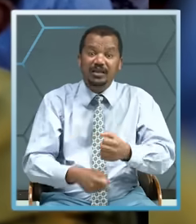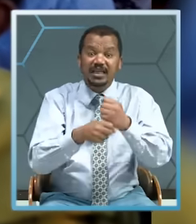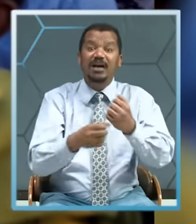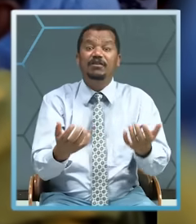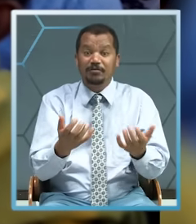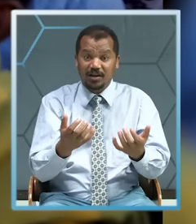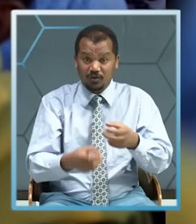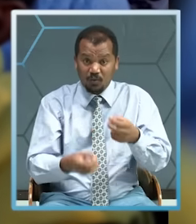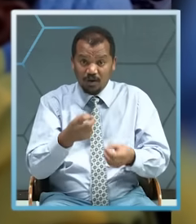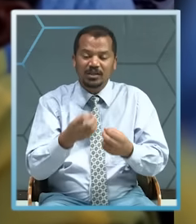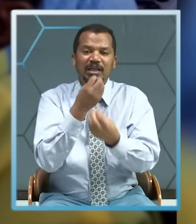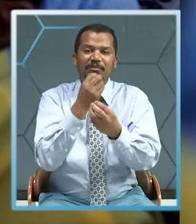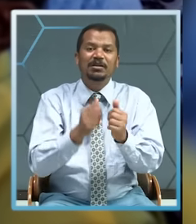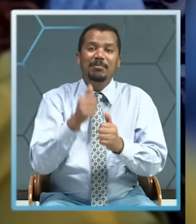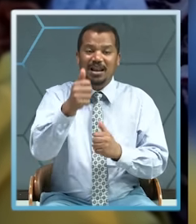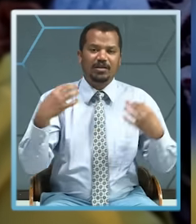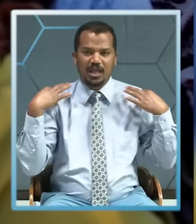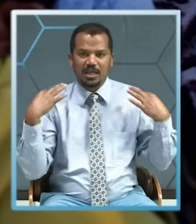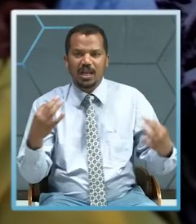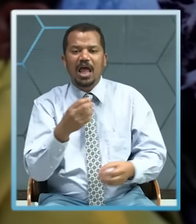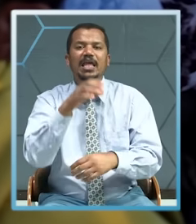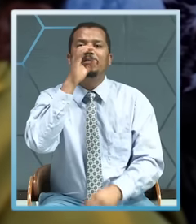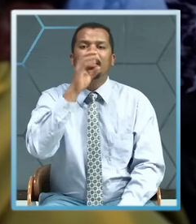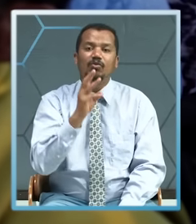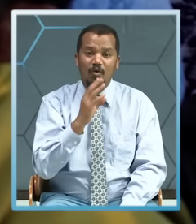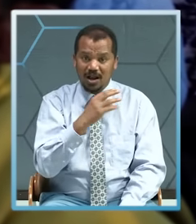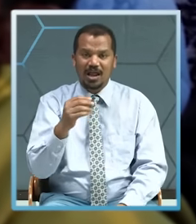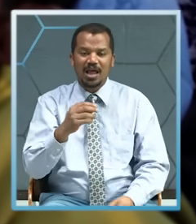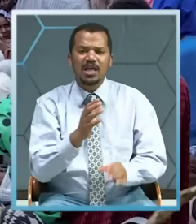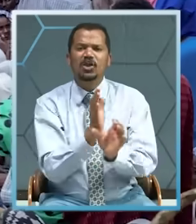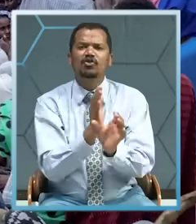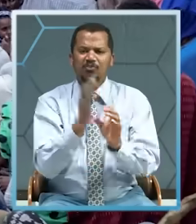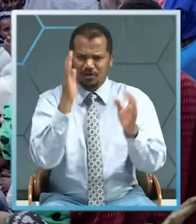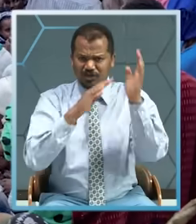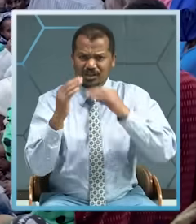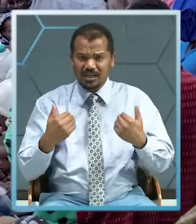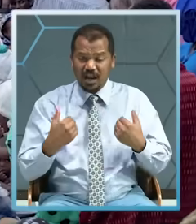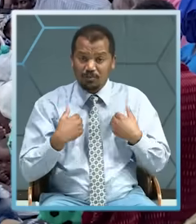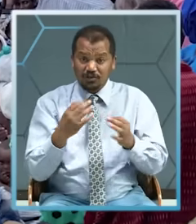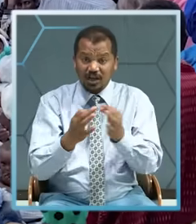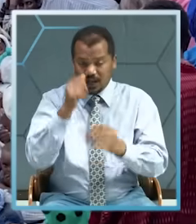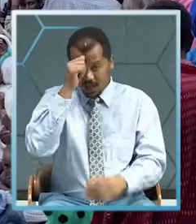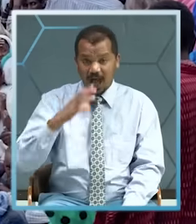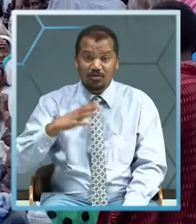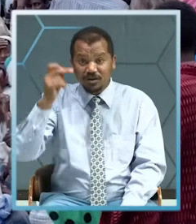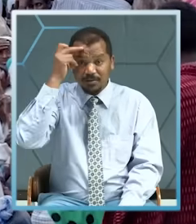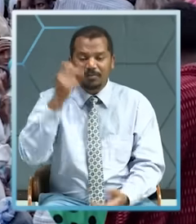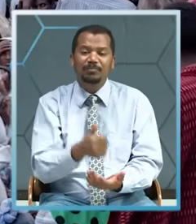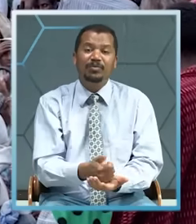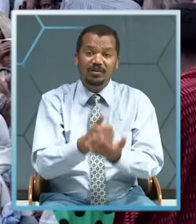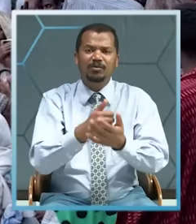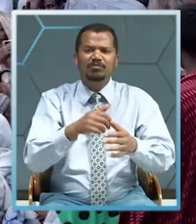ይህ ድጋፍ የሚፈልግ ወገን ከምግብ ባለፈ የጤና የመጠጥ ውሃና የስነ ልቦና ችግር እንዳሉበት የገለጹት አቶ